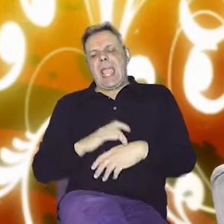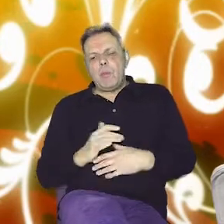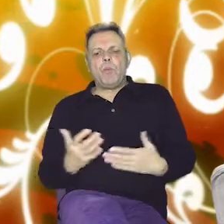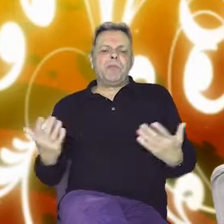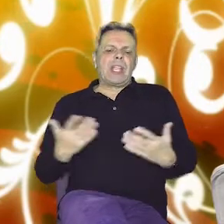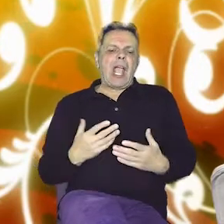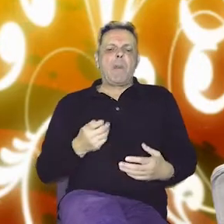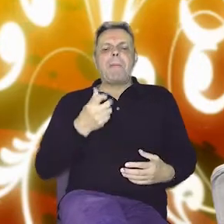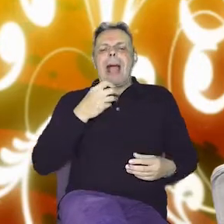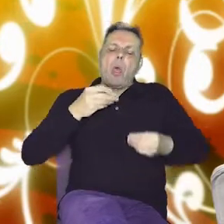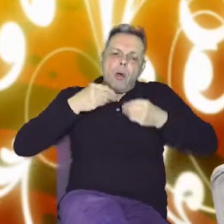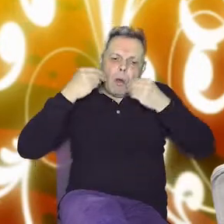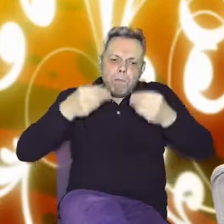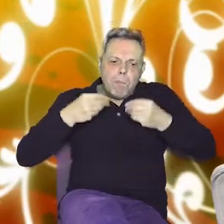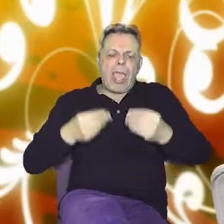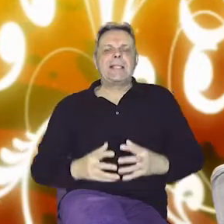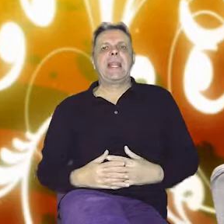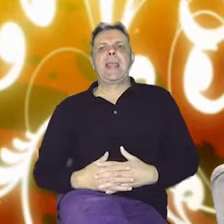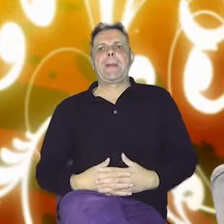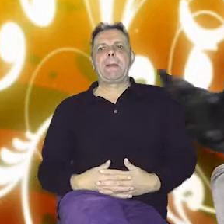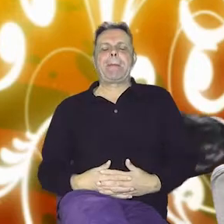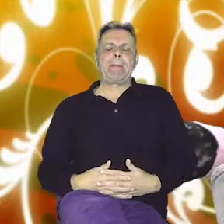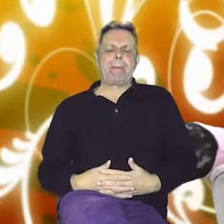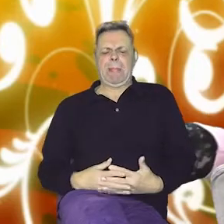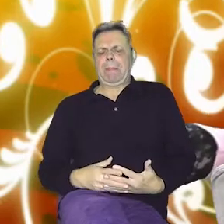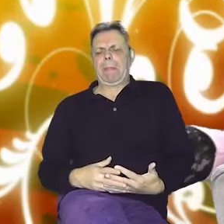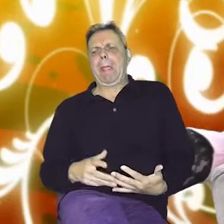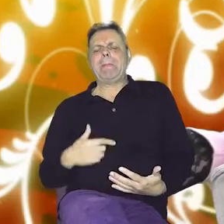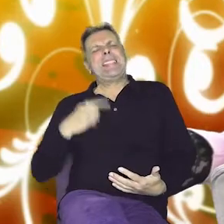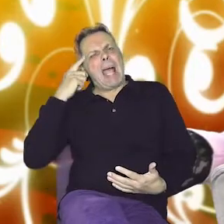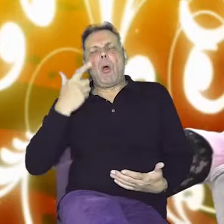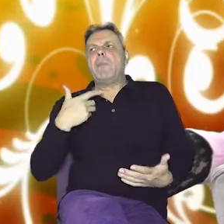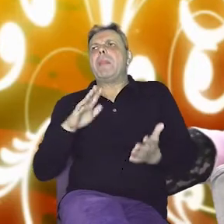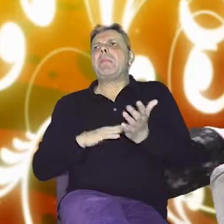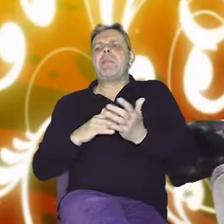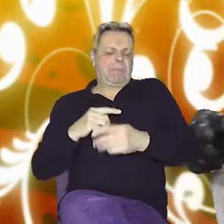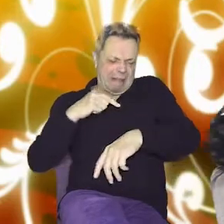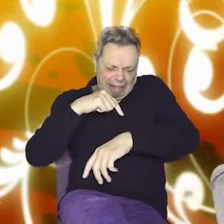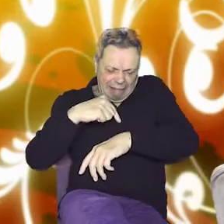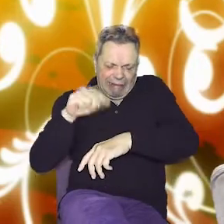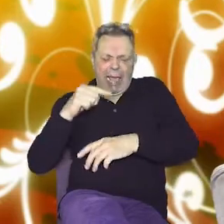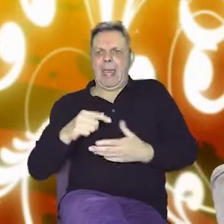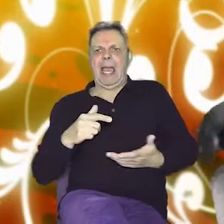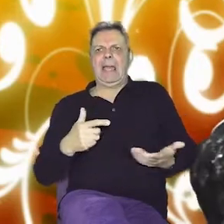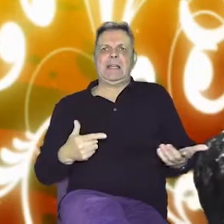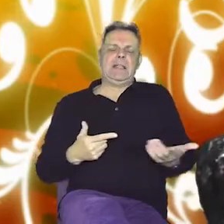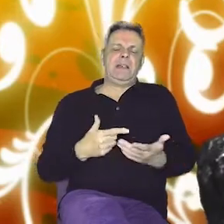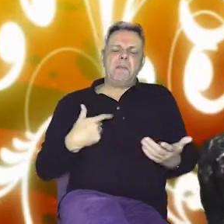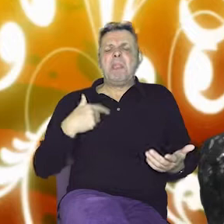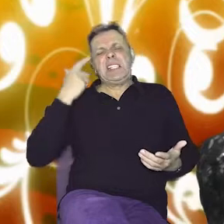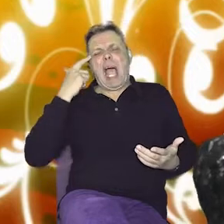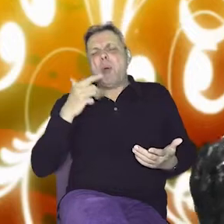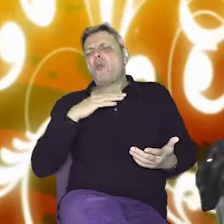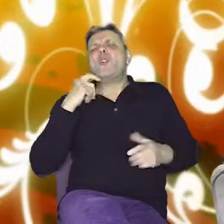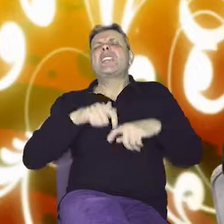malo pojasnimo, svi znamo kad imamo neku ranu. Svi znamo što o